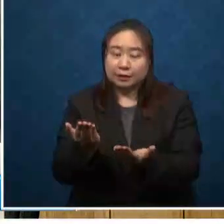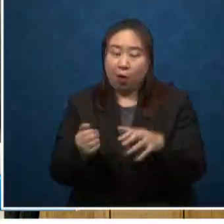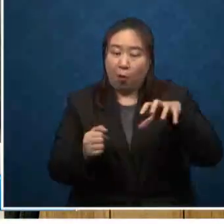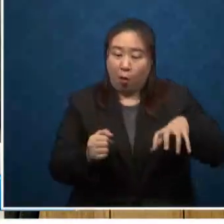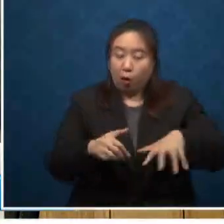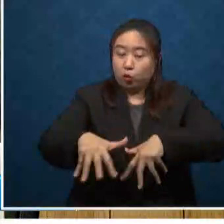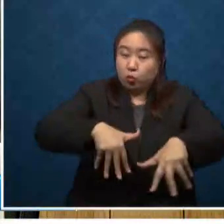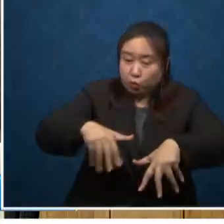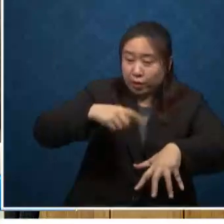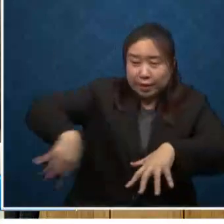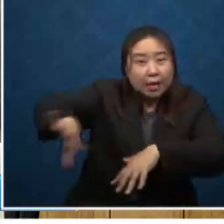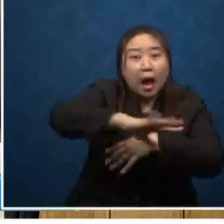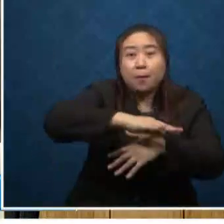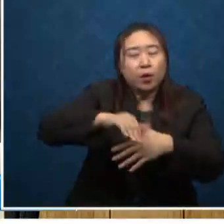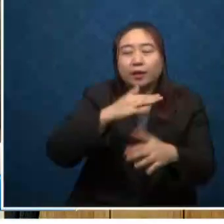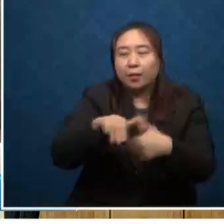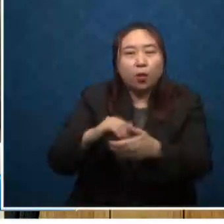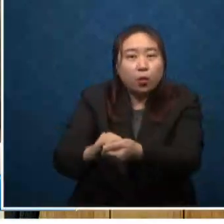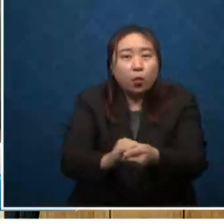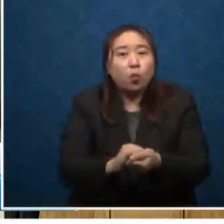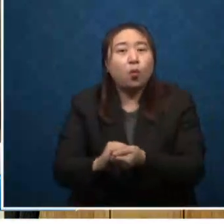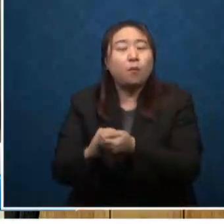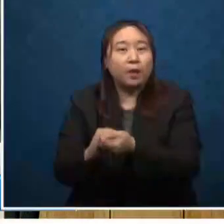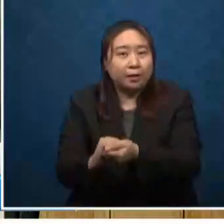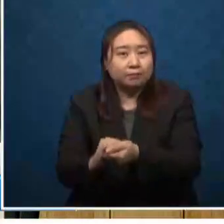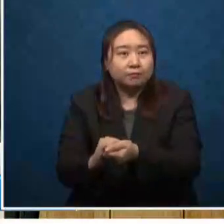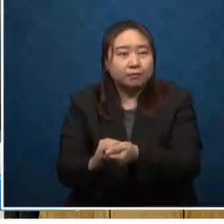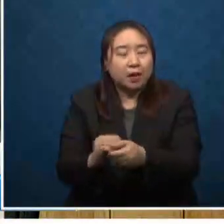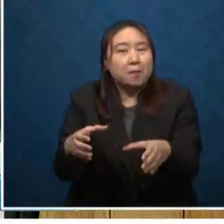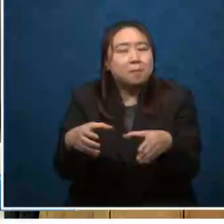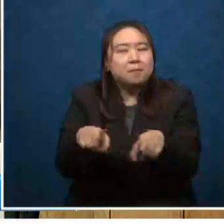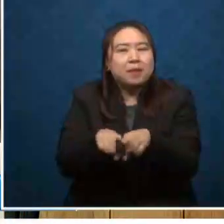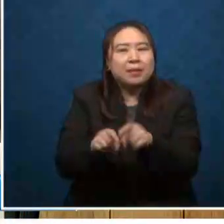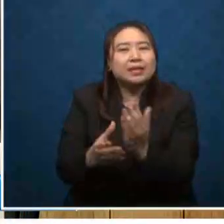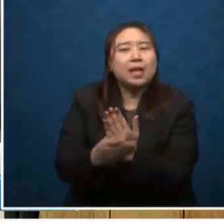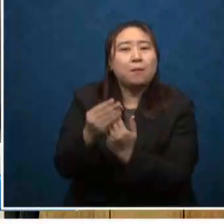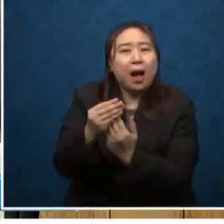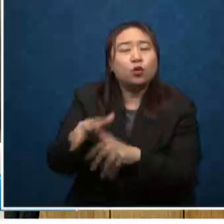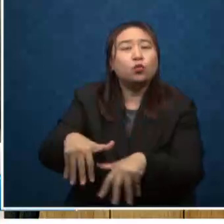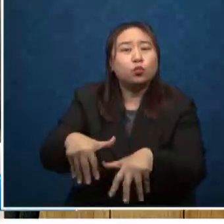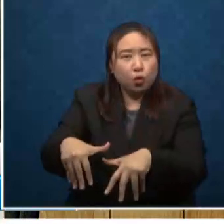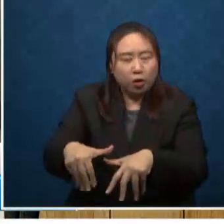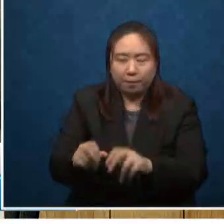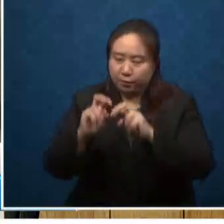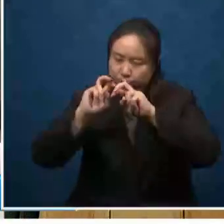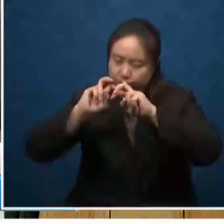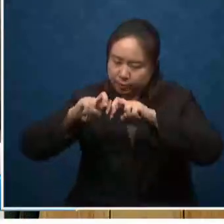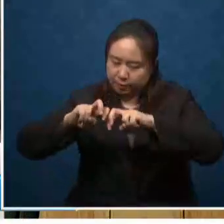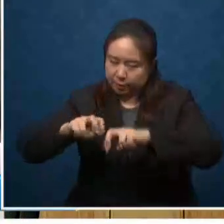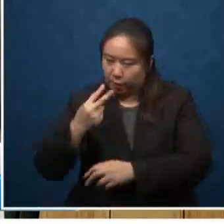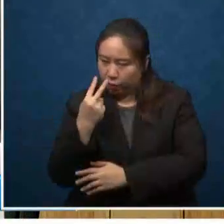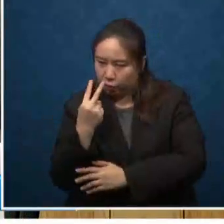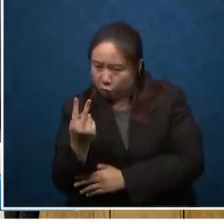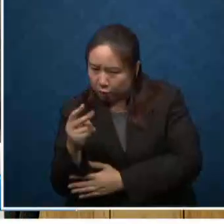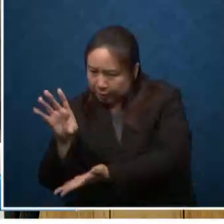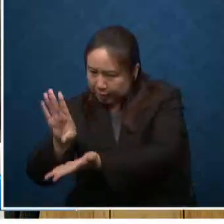ชุมชนที่มีอยู่ทั้งหมดที่รวมตัวกันอยู่ในสภาพของสภาองค์กรชุมชนก็จะไปวิเคราะห์วิจารณ์ไปเก็บส